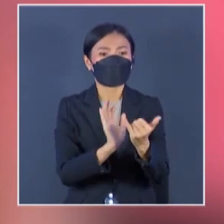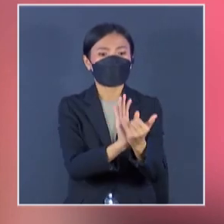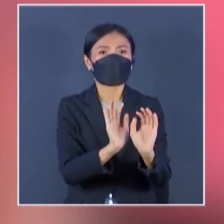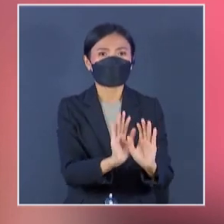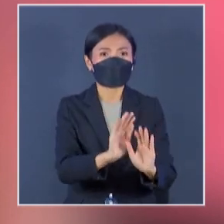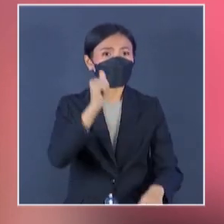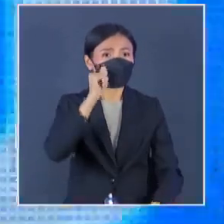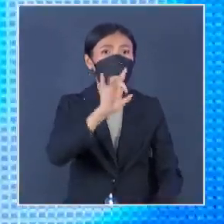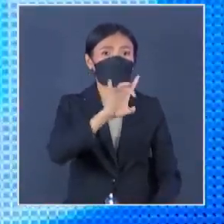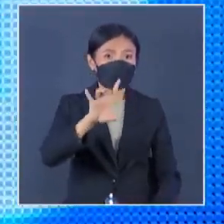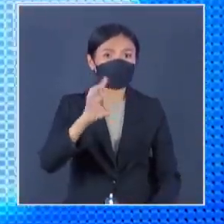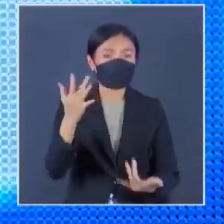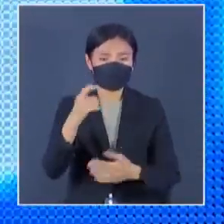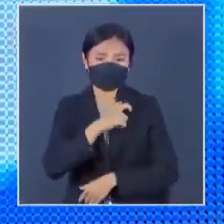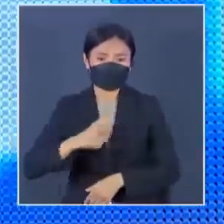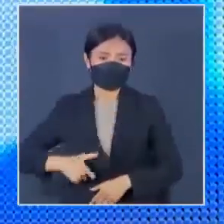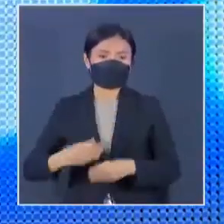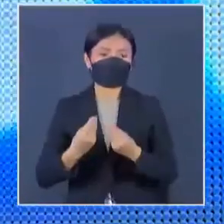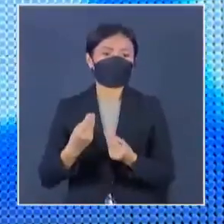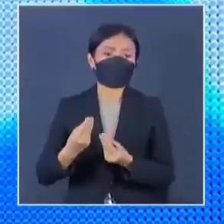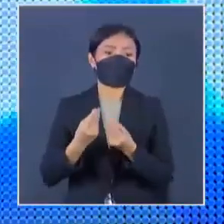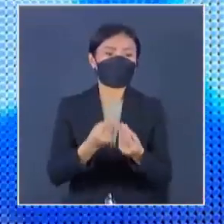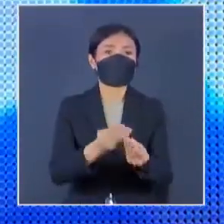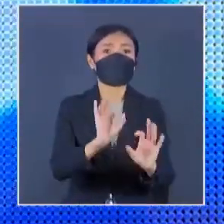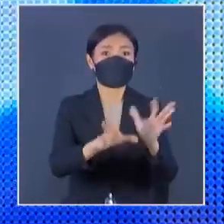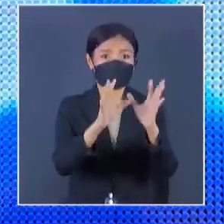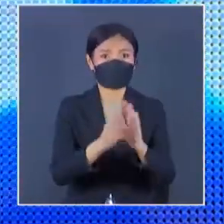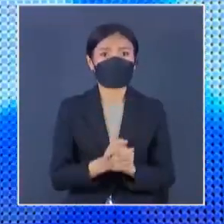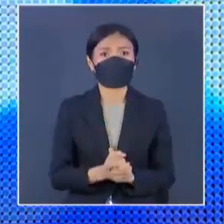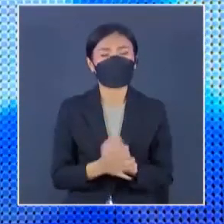ขอแสดงความเสียใจกับการจากไปในครั้งนี้ด้วยนะคะ